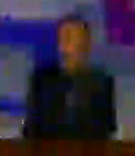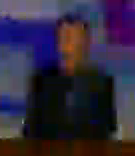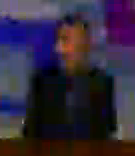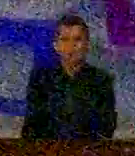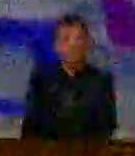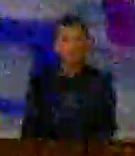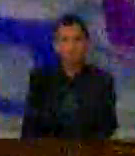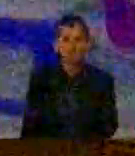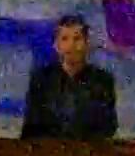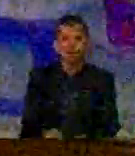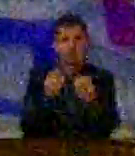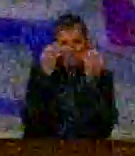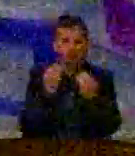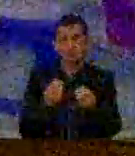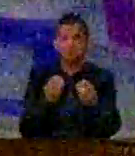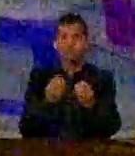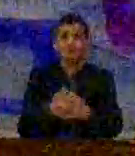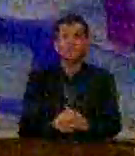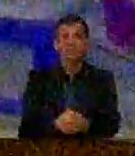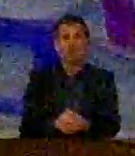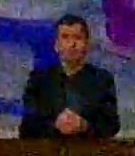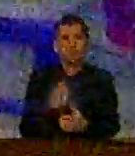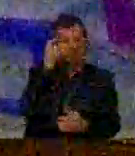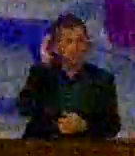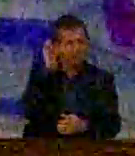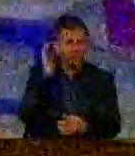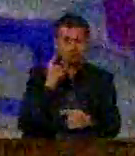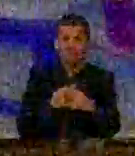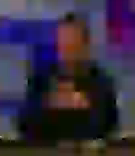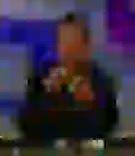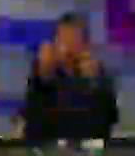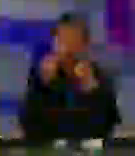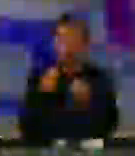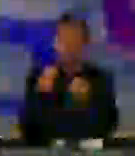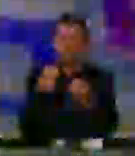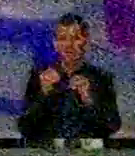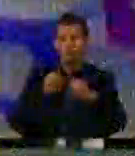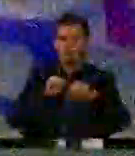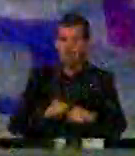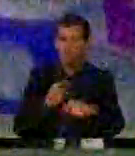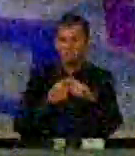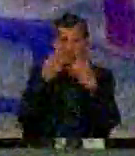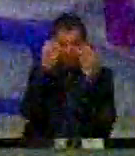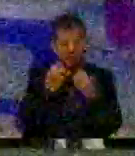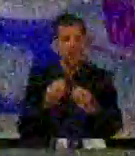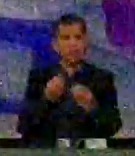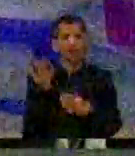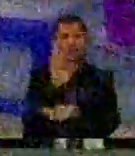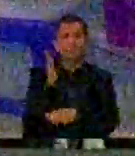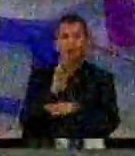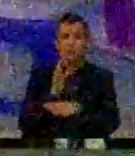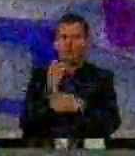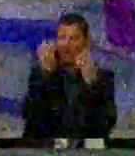Sin, të nderuar, i nderuar kryeministër, i nderuar kabinet qeveritar, të respektuar kolegë deputet, të nderuar